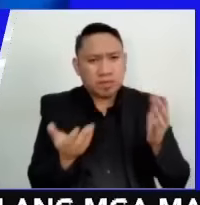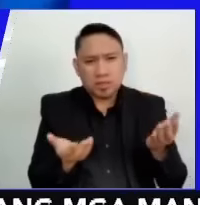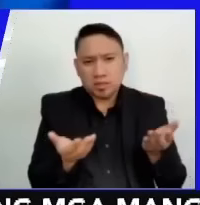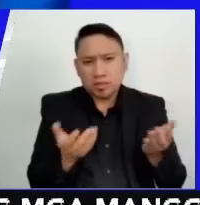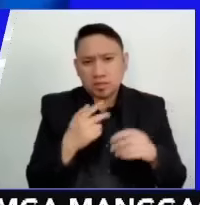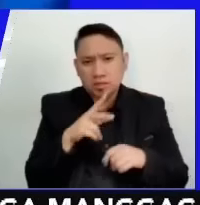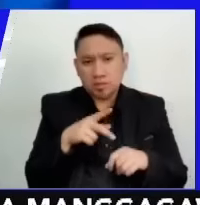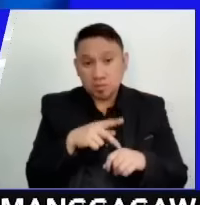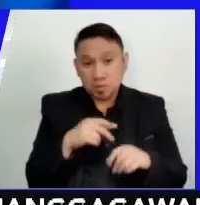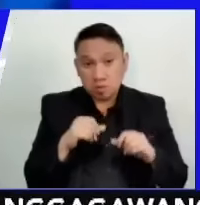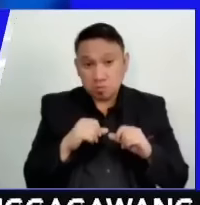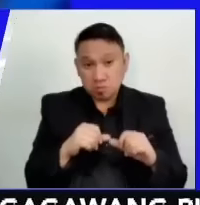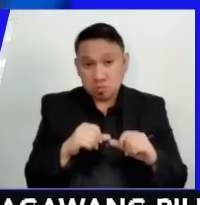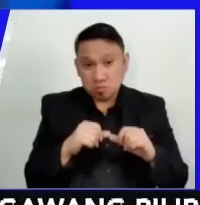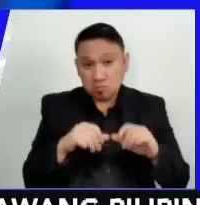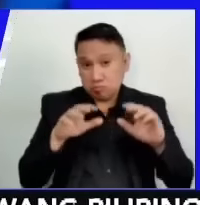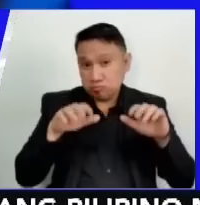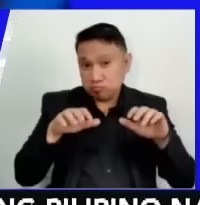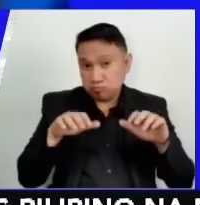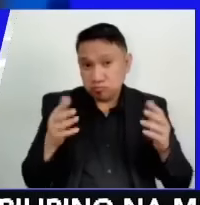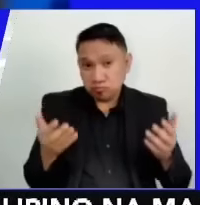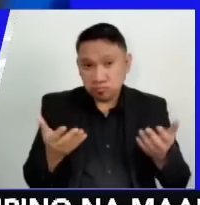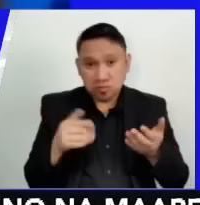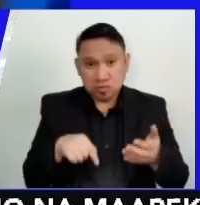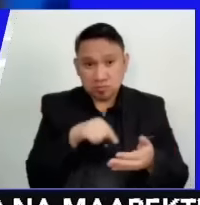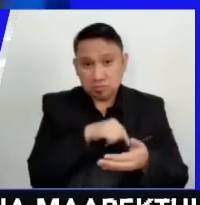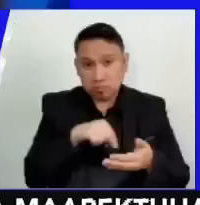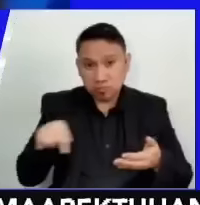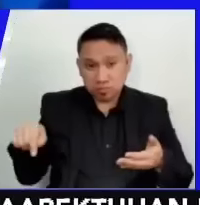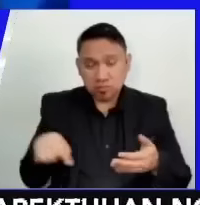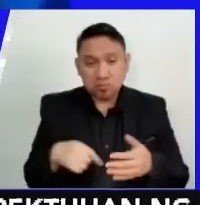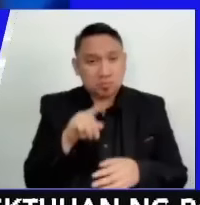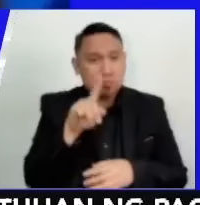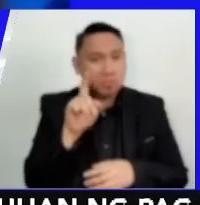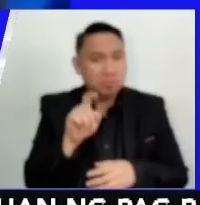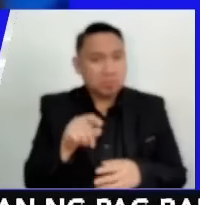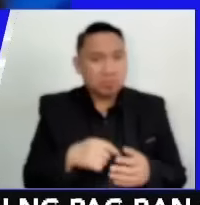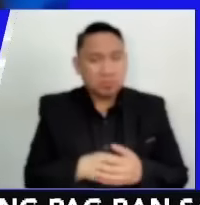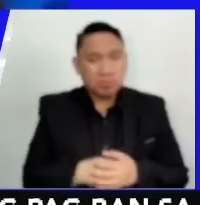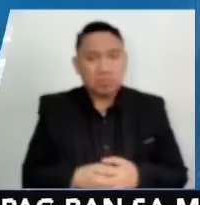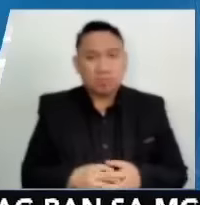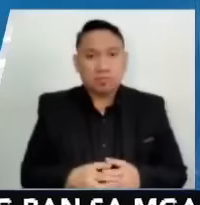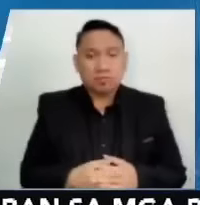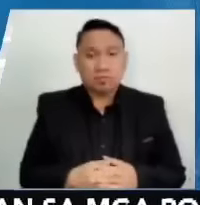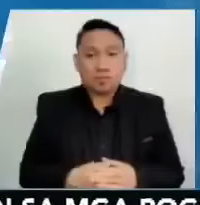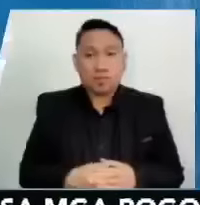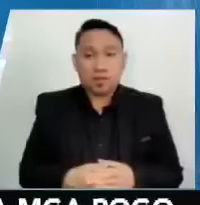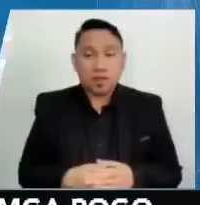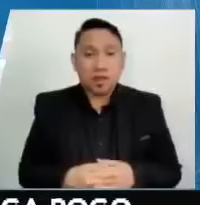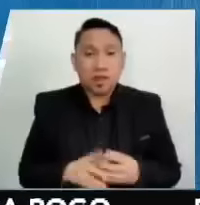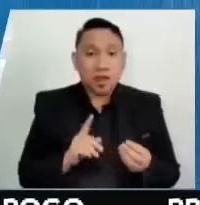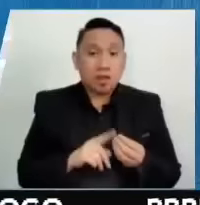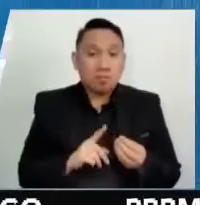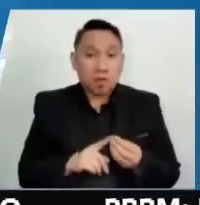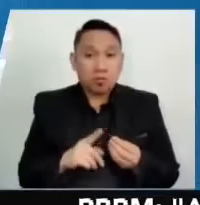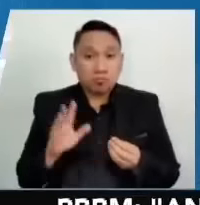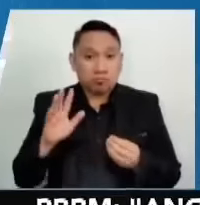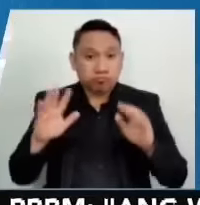hanggang sa katapusan nitong linggo? Opo. So, kung with regards naman sa habagat, so inaasahan